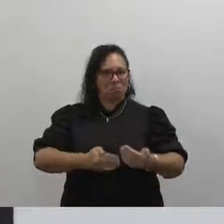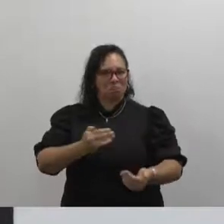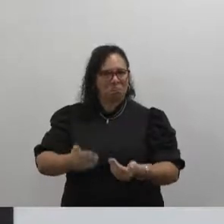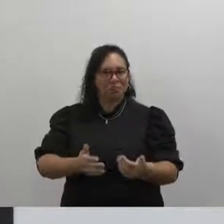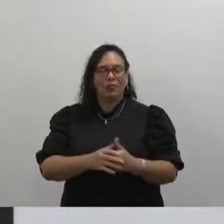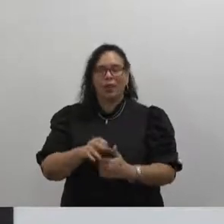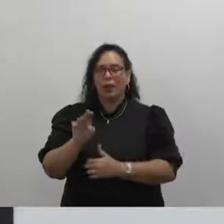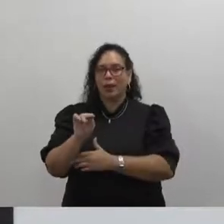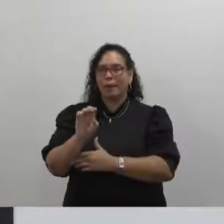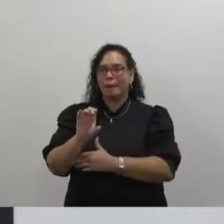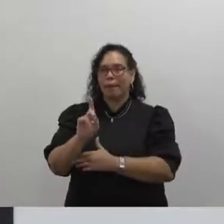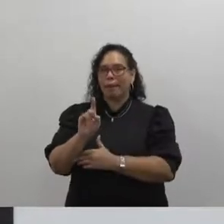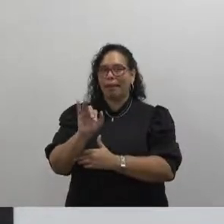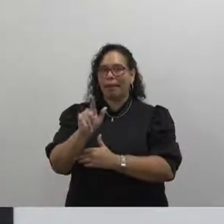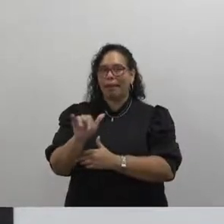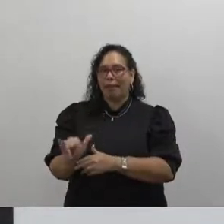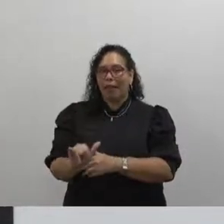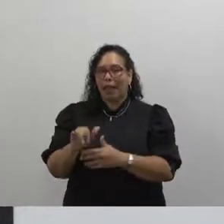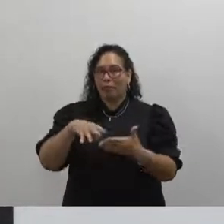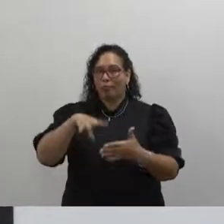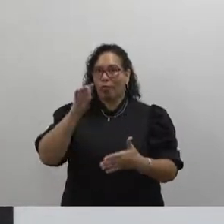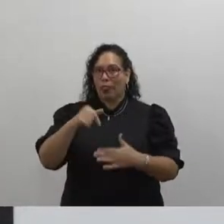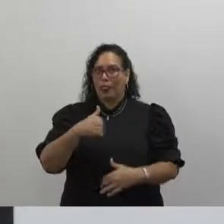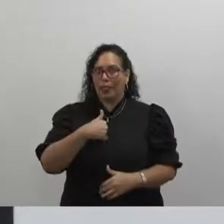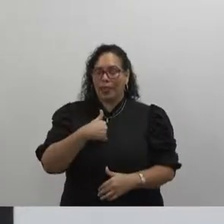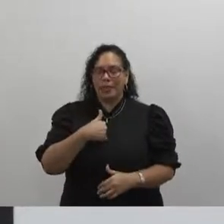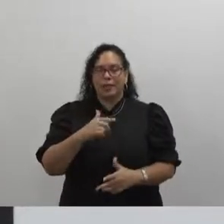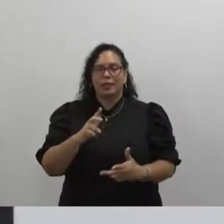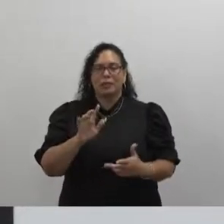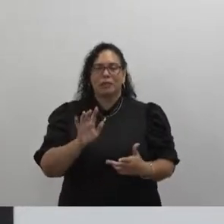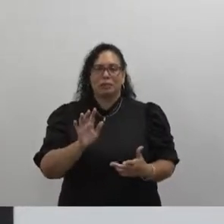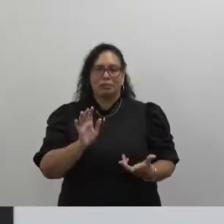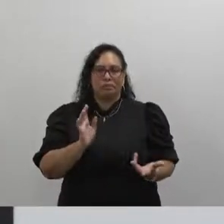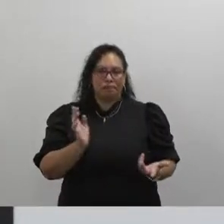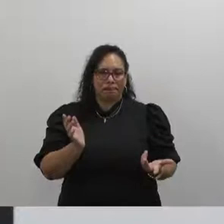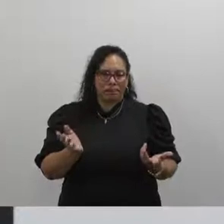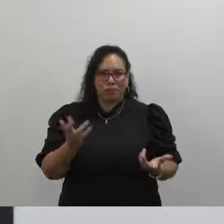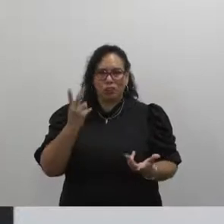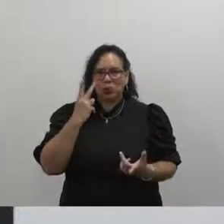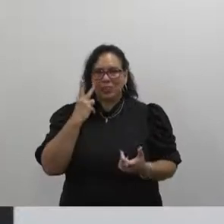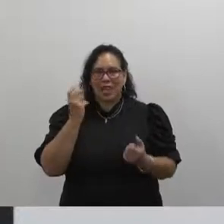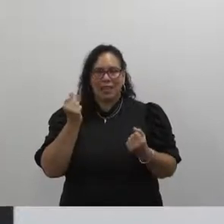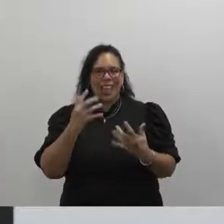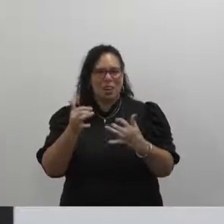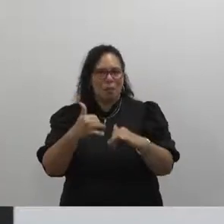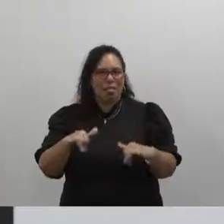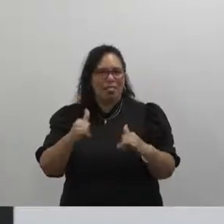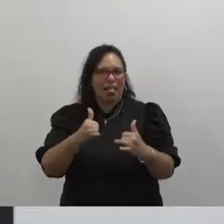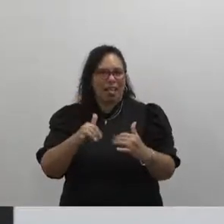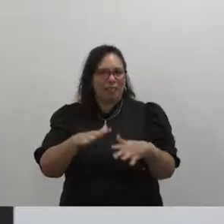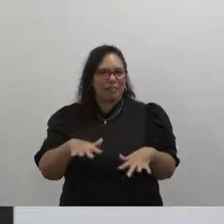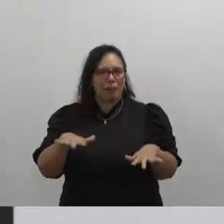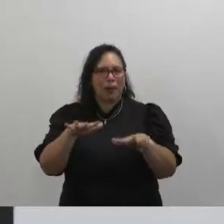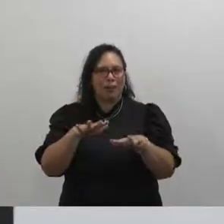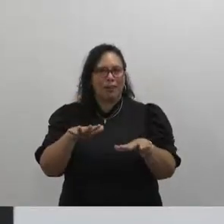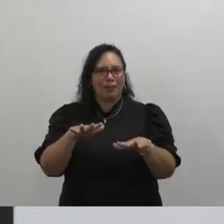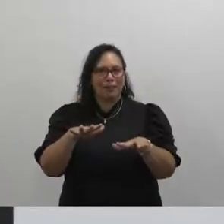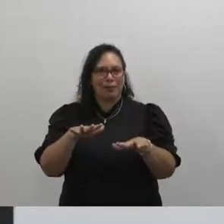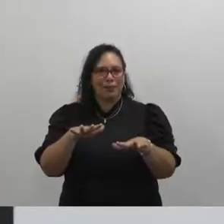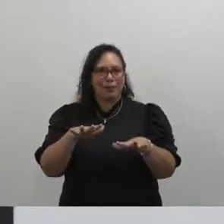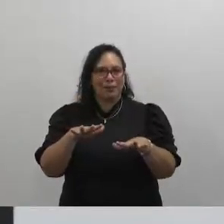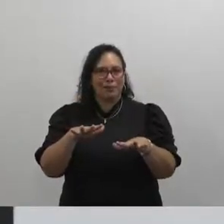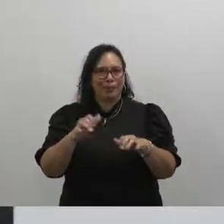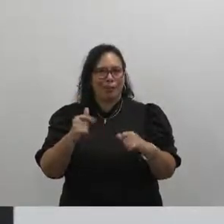hai nữ này cái này ní về thừa ở dưới nâng chuông đó cầm rong thầm rồi bỏ dường tam sai địa sả lá